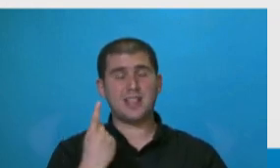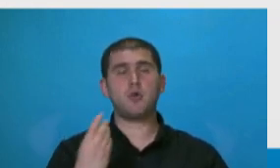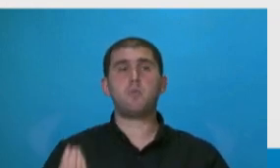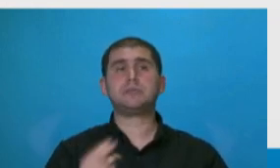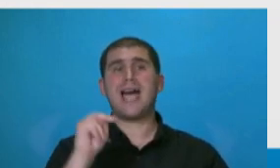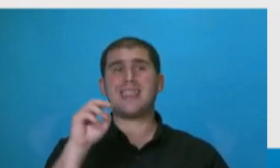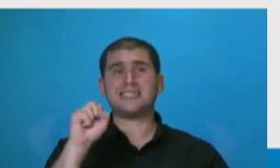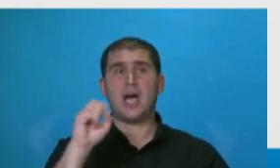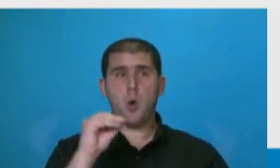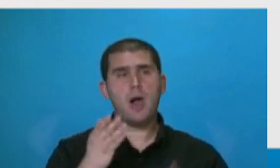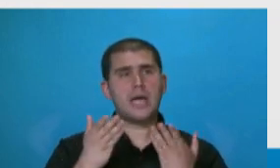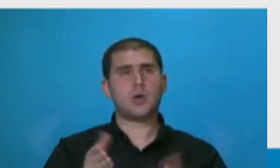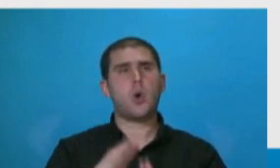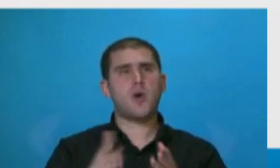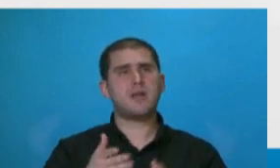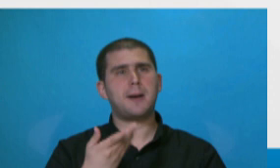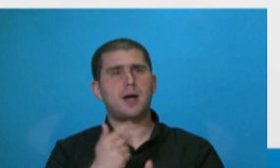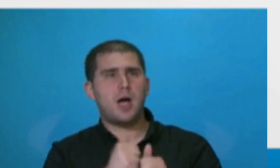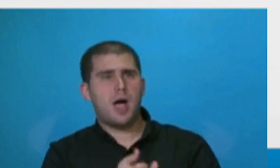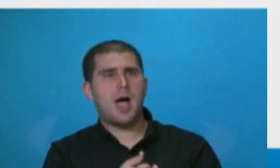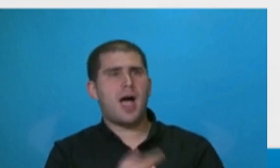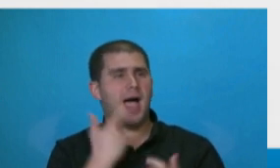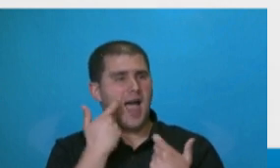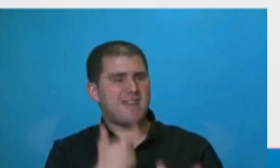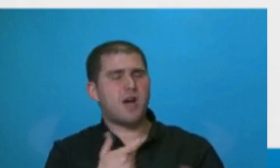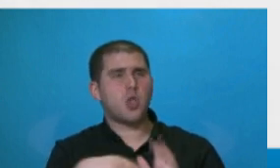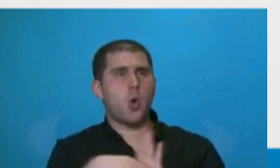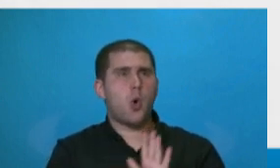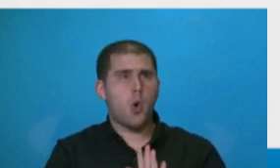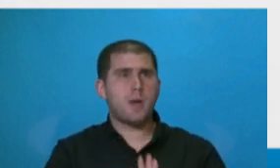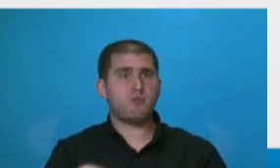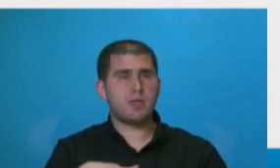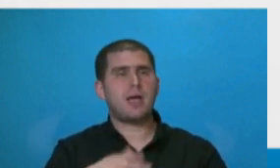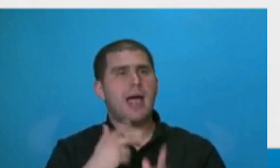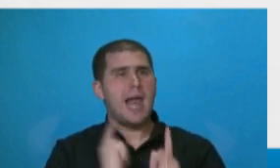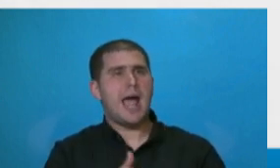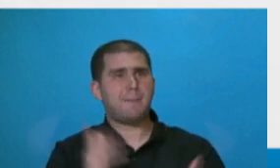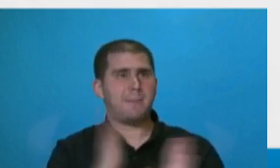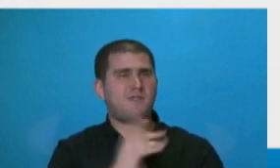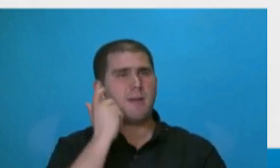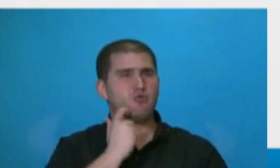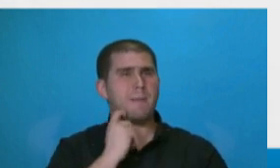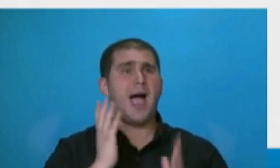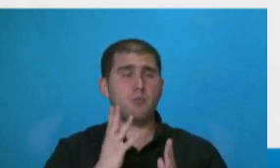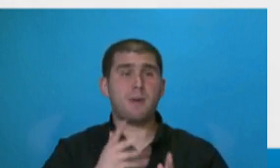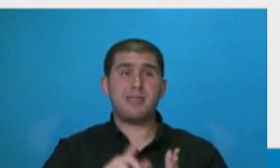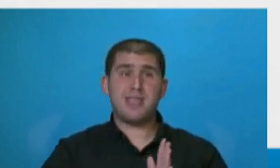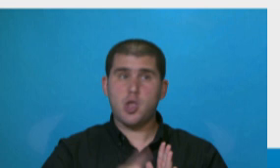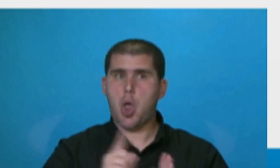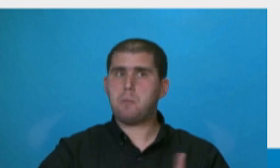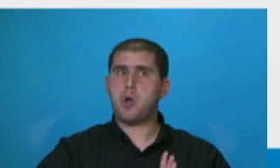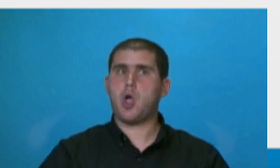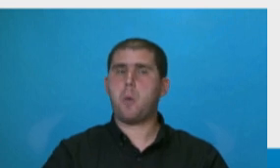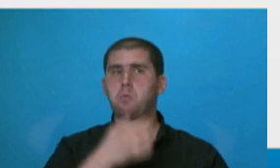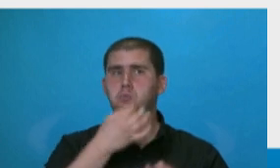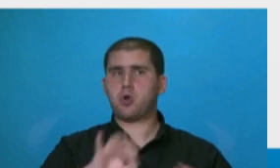NSO היא לסייע לגופי ביון ואכיפת חוק ממשלתיים מורשים להילחם בטרור ובפשעים חמורים. טכנולוגיה זו לא מיועדת או